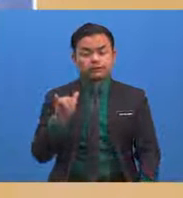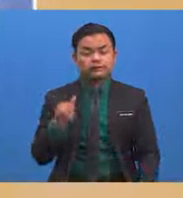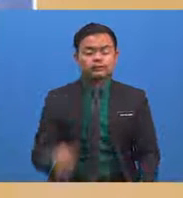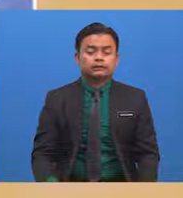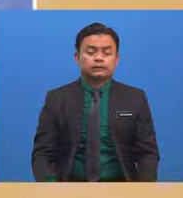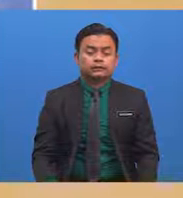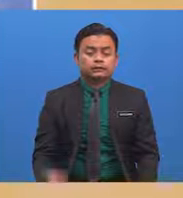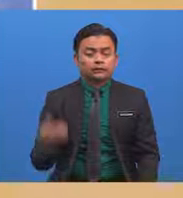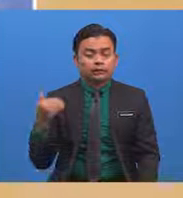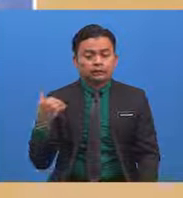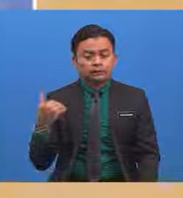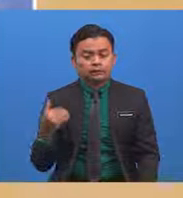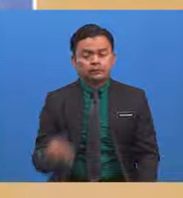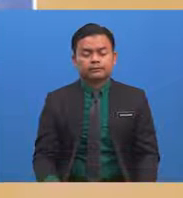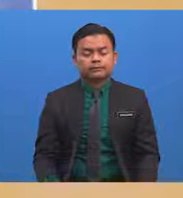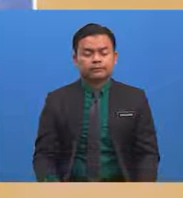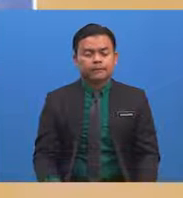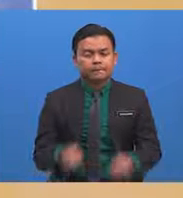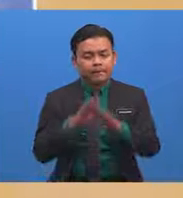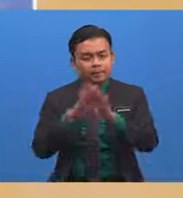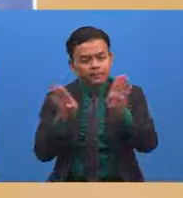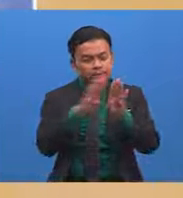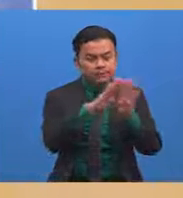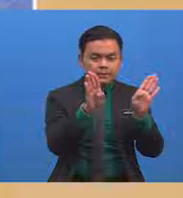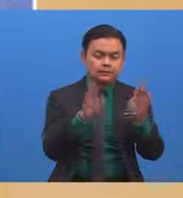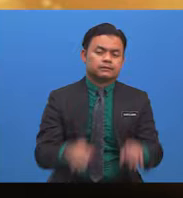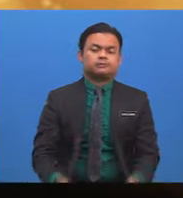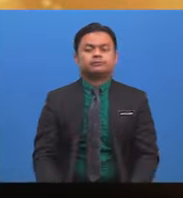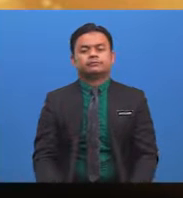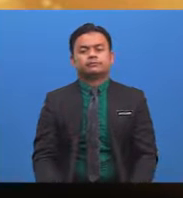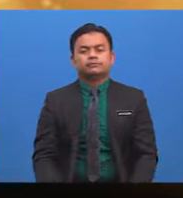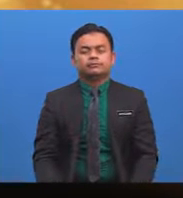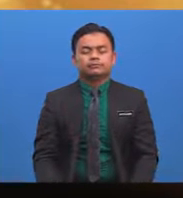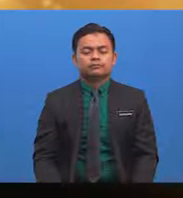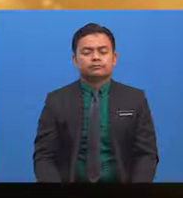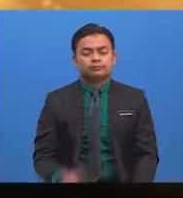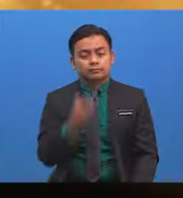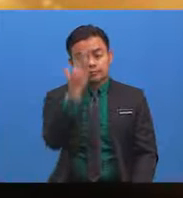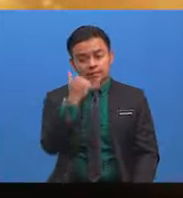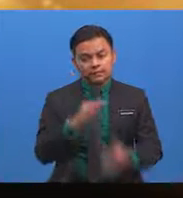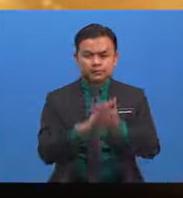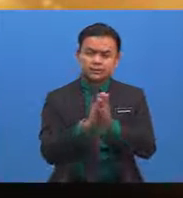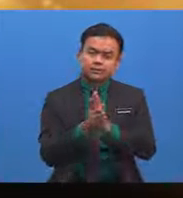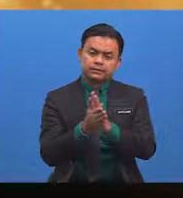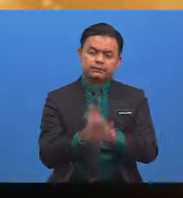oleh kedua-dua murid perempuan ini adalah tidak sama. Mengapa terjadi